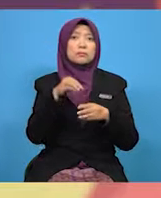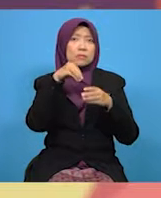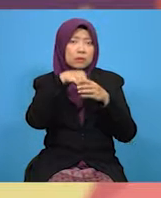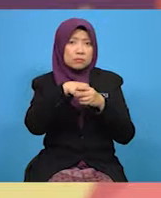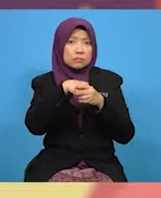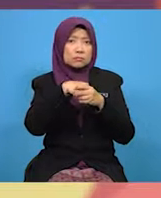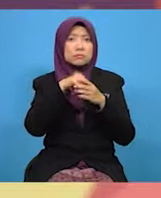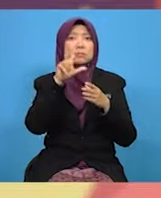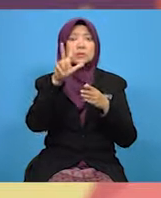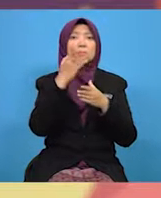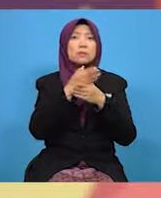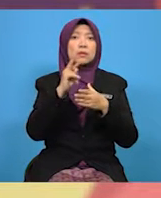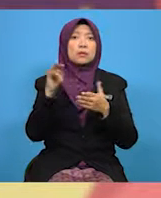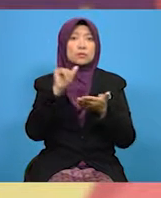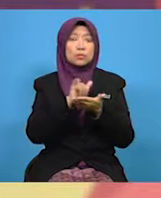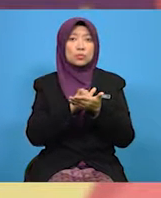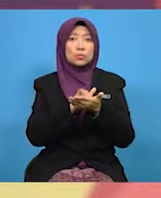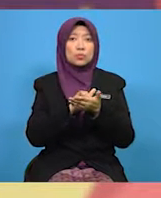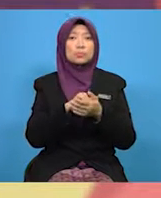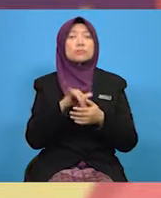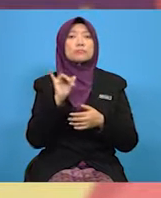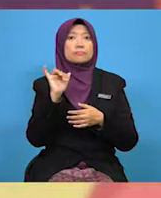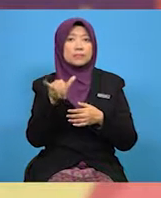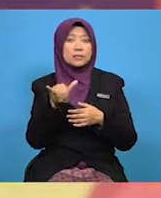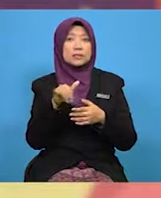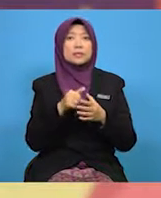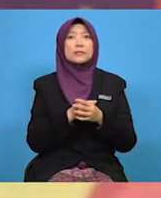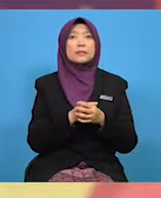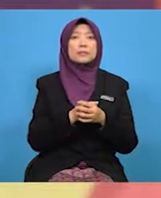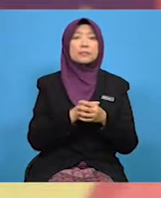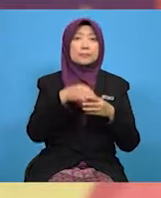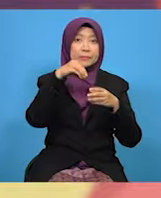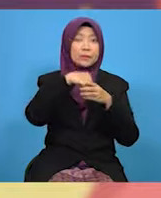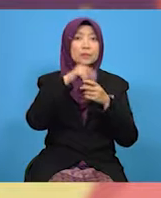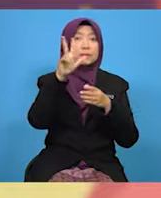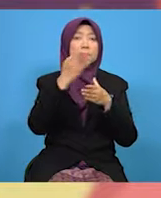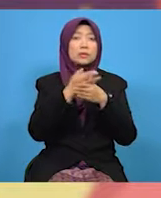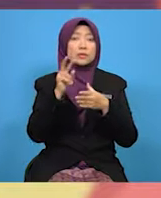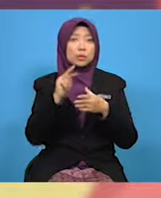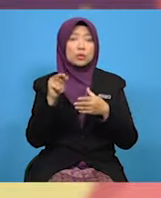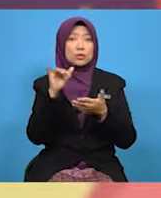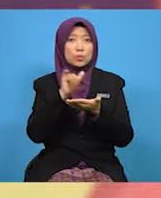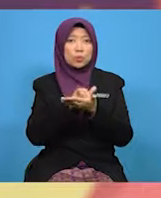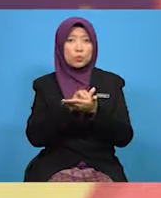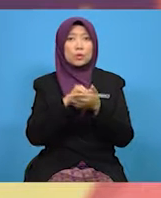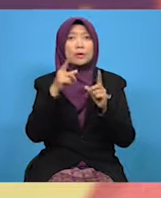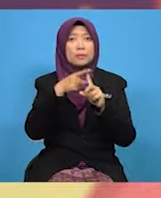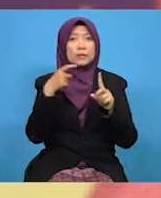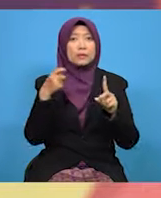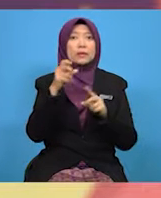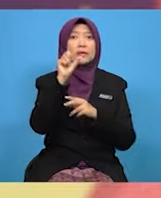ekonomi 3 sektor ia komponen bocoran ekonomi 3 sektor terdiri daripada